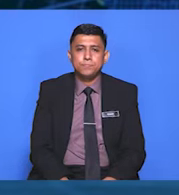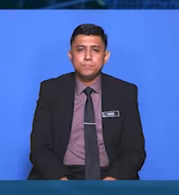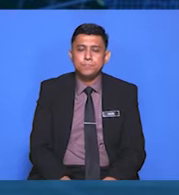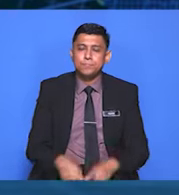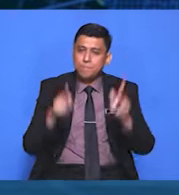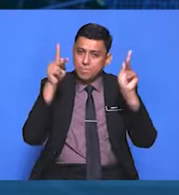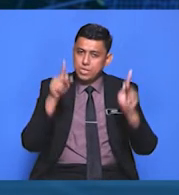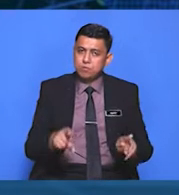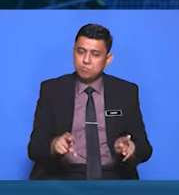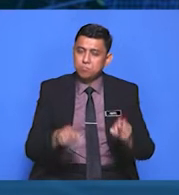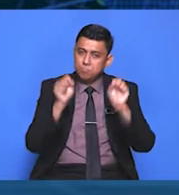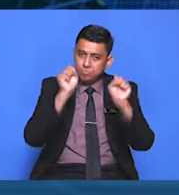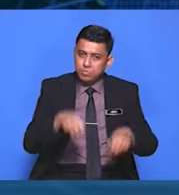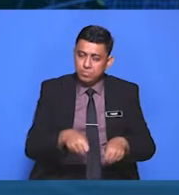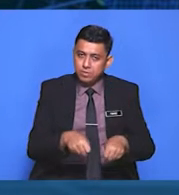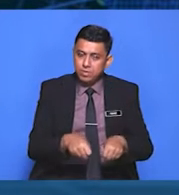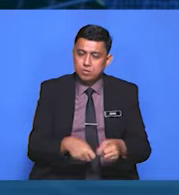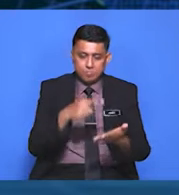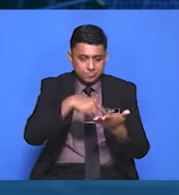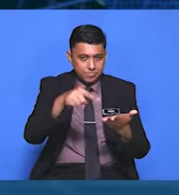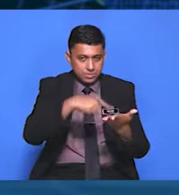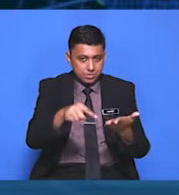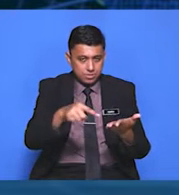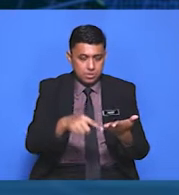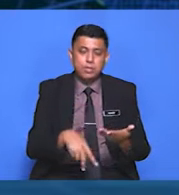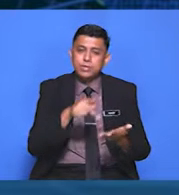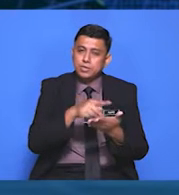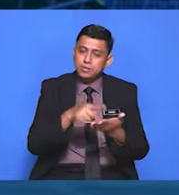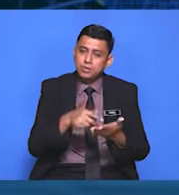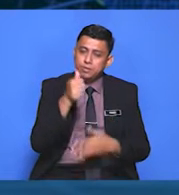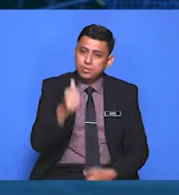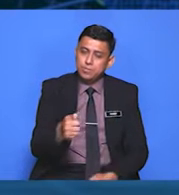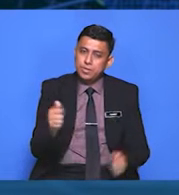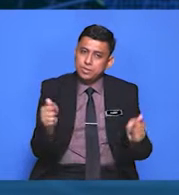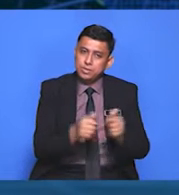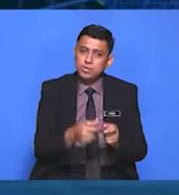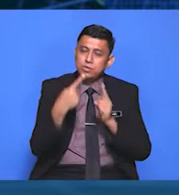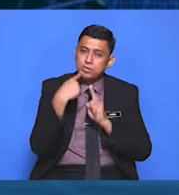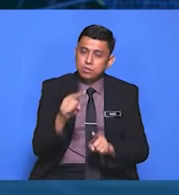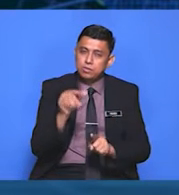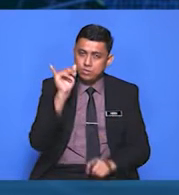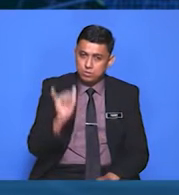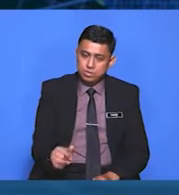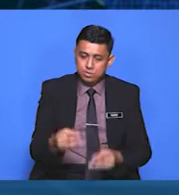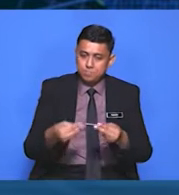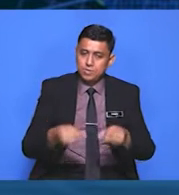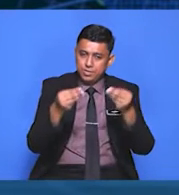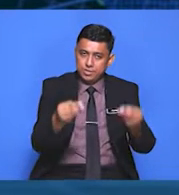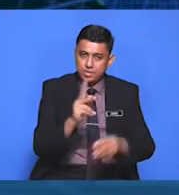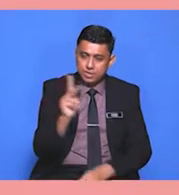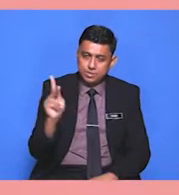Para pelajar bolehlah menyemak penghitungan anda dengan jawapan yang